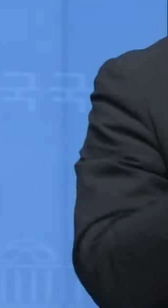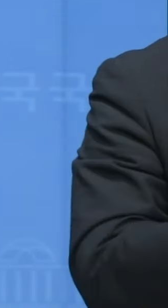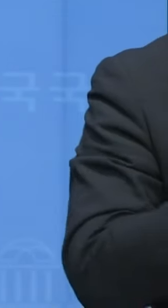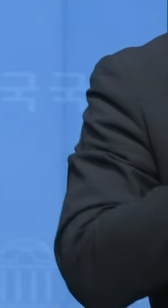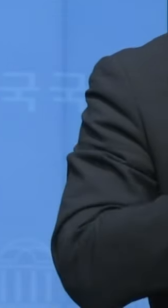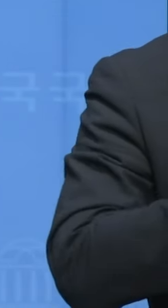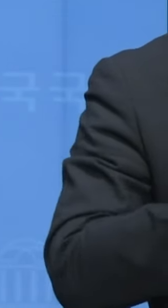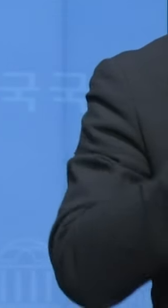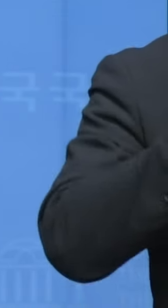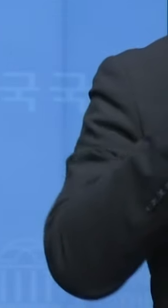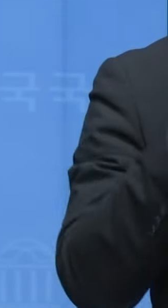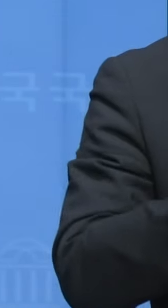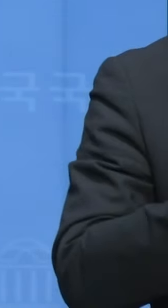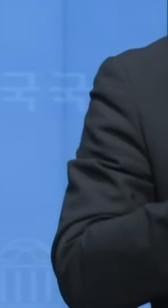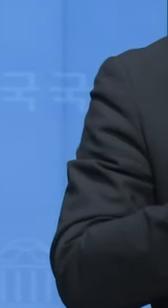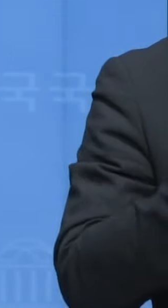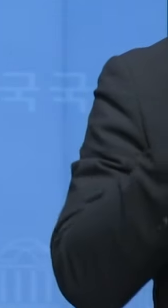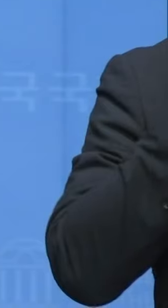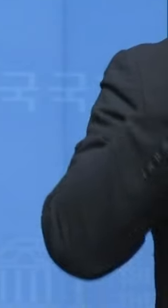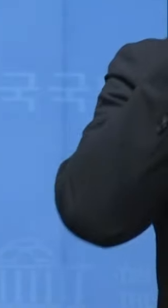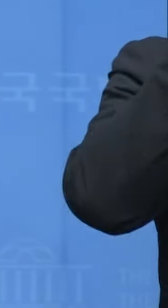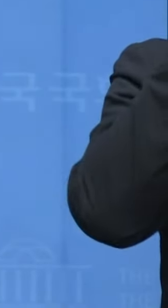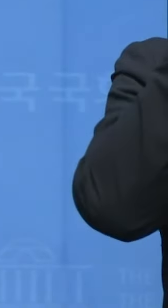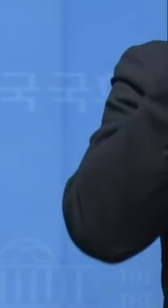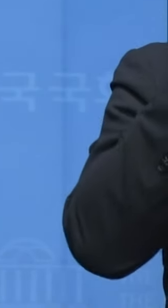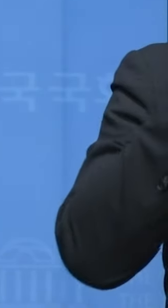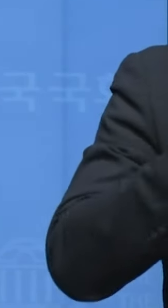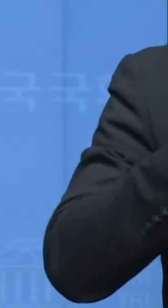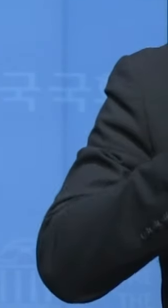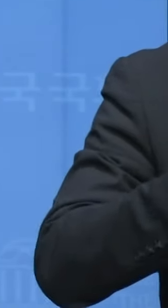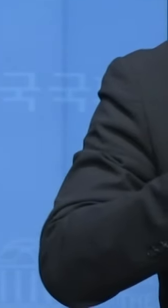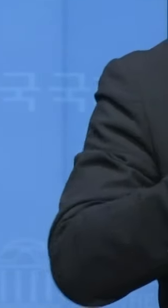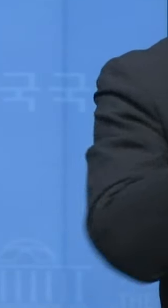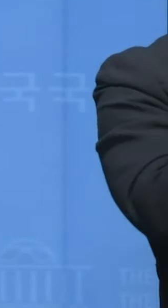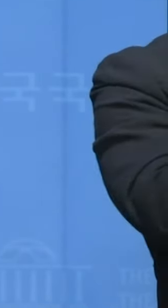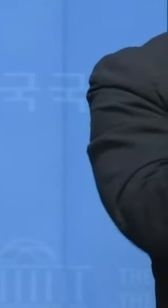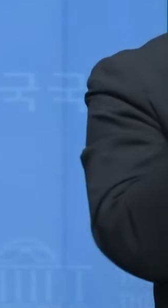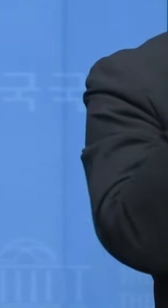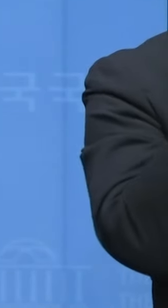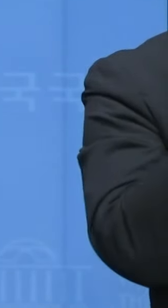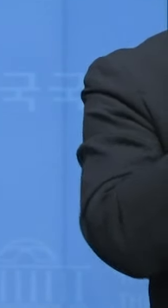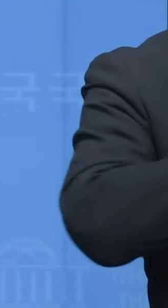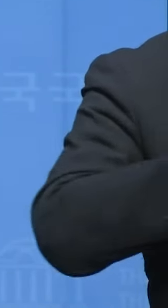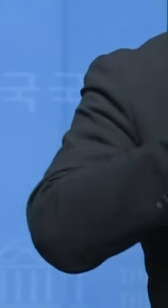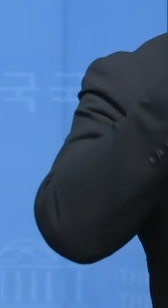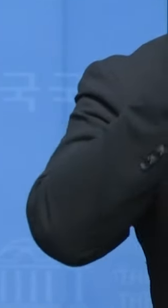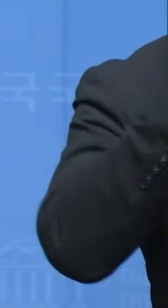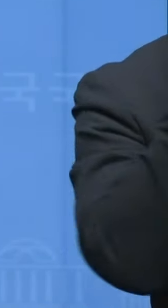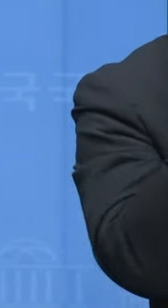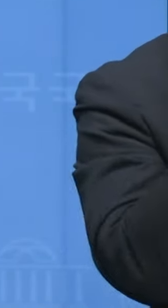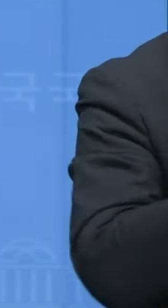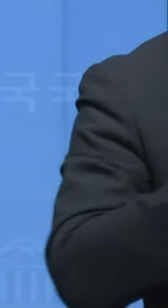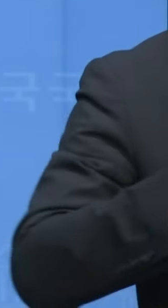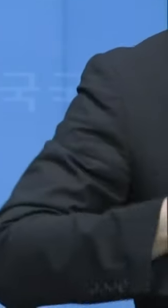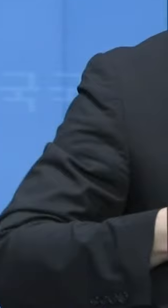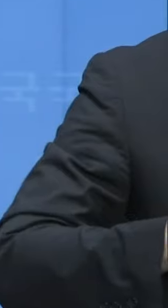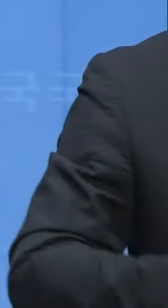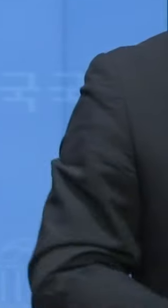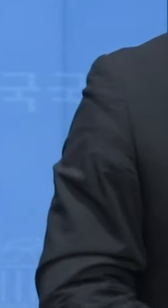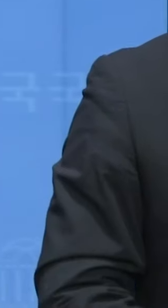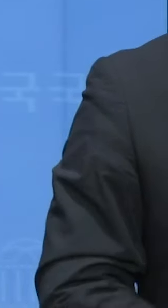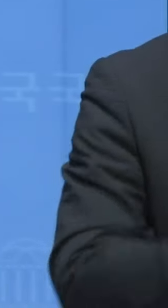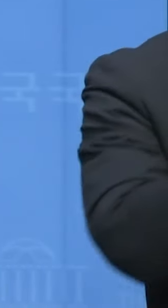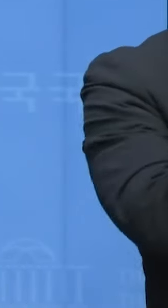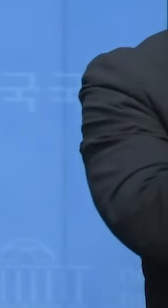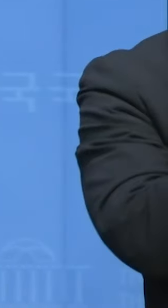검사를 비롯한 서울 중앙 지검은 현재 수사하고 있는 김건희 여사에 대한 수사를 빈틈없이 계속해 나가야 할 것입니다 건 여사에